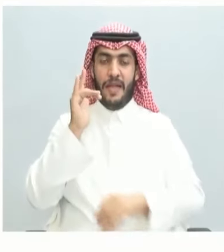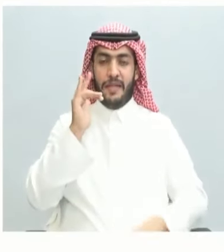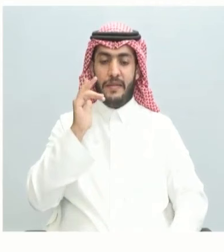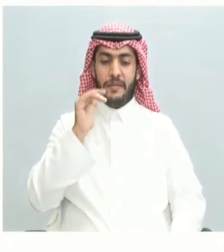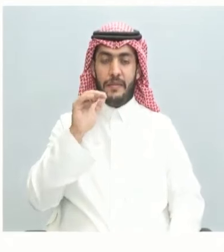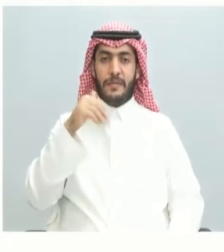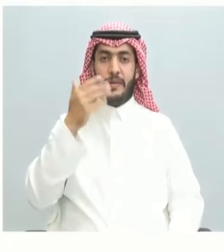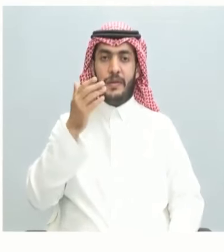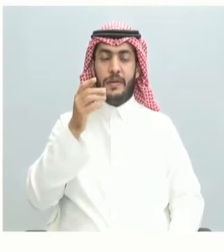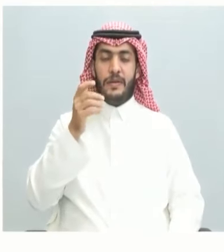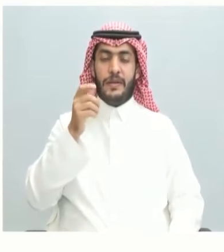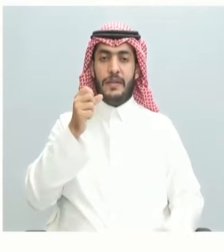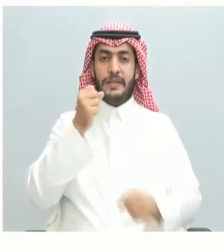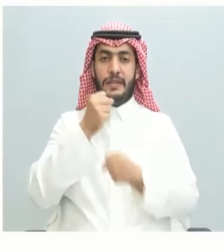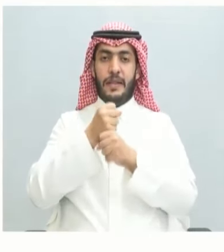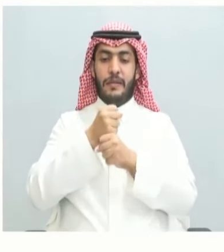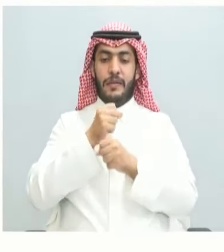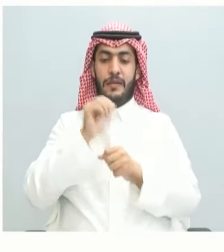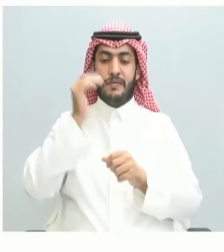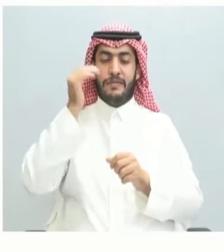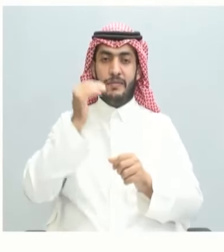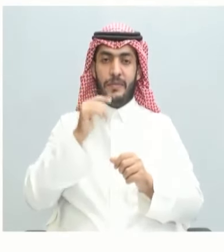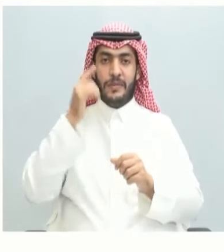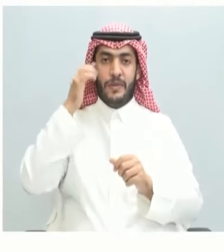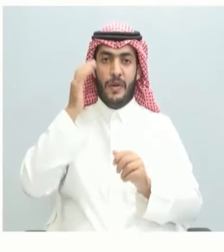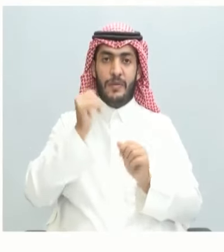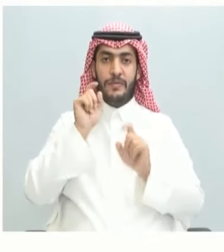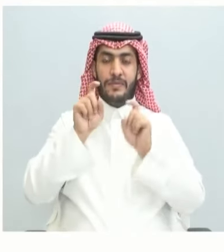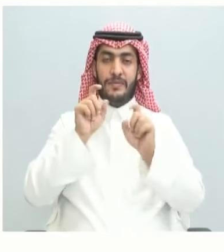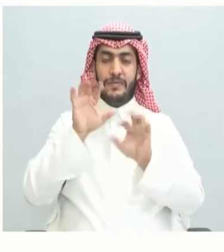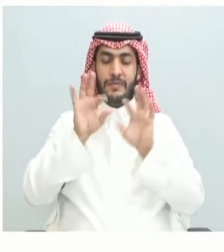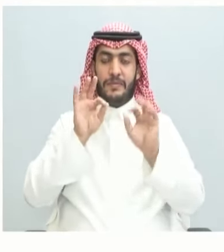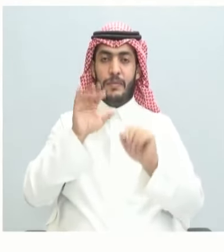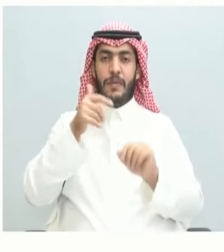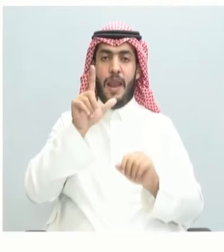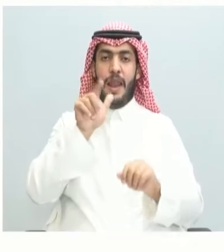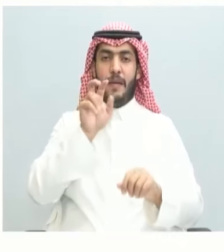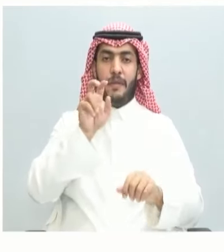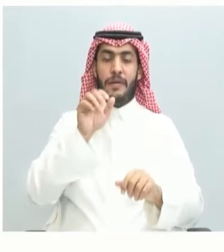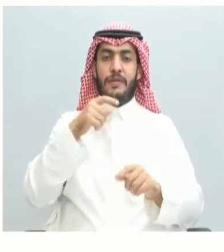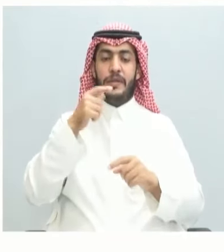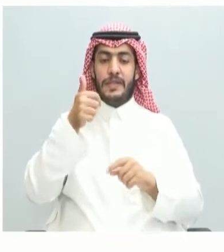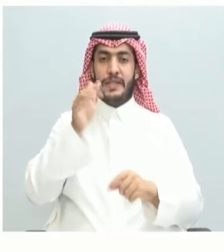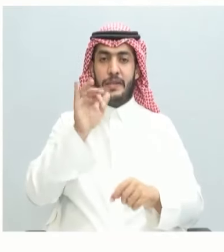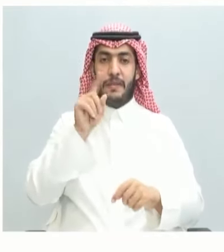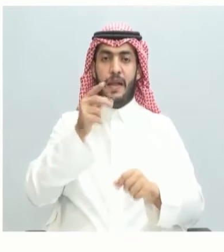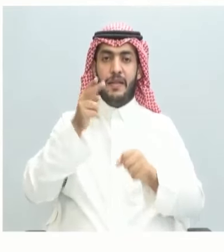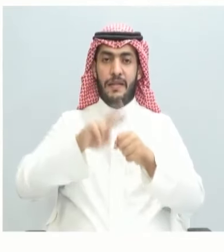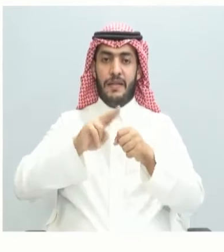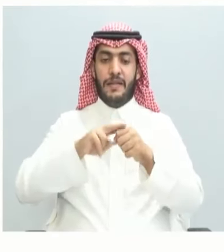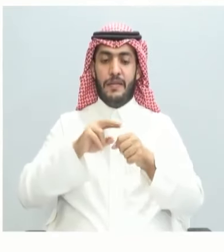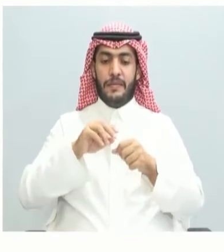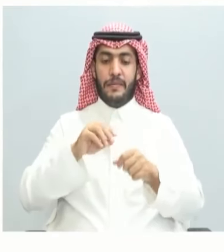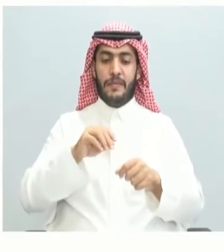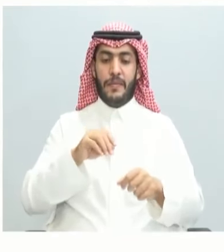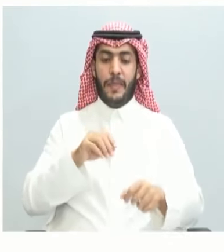وبعدها نقوم باستخدام الفئات الخاصه بالتحكم او الكنترول فنستخدم لبنات الاستمرار او كرر باستمرار